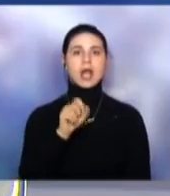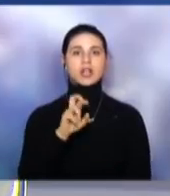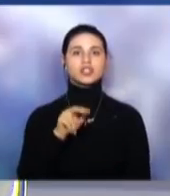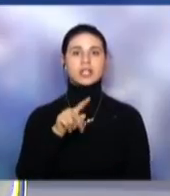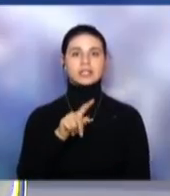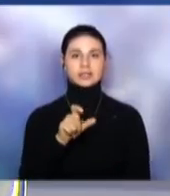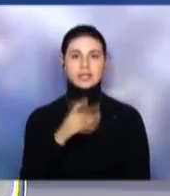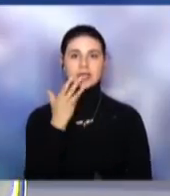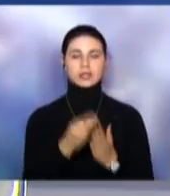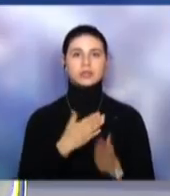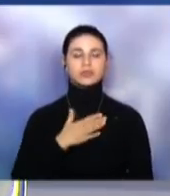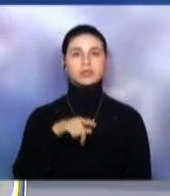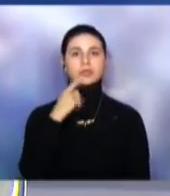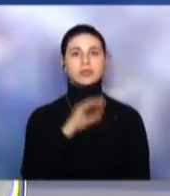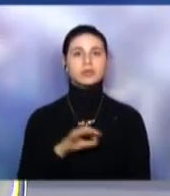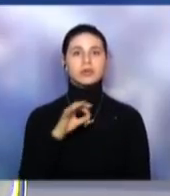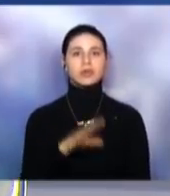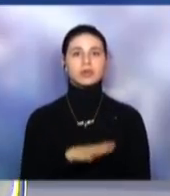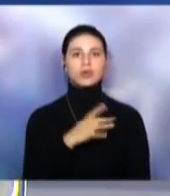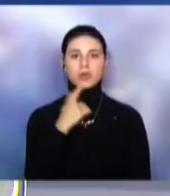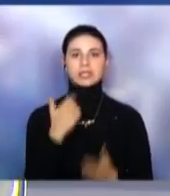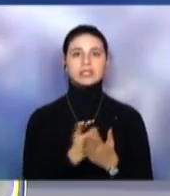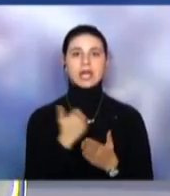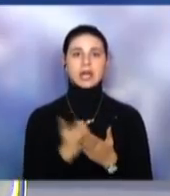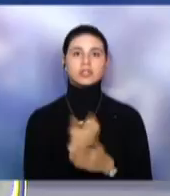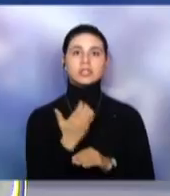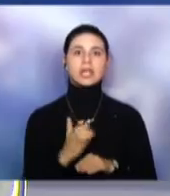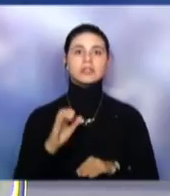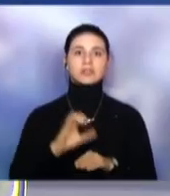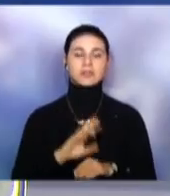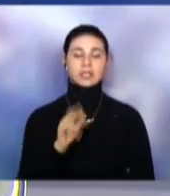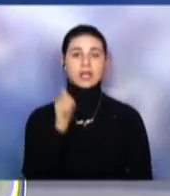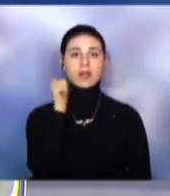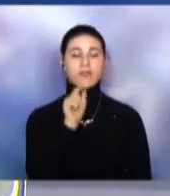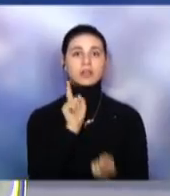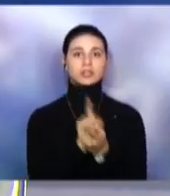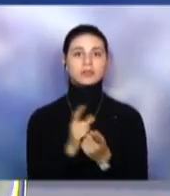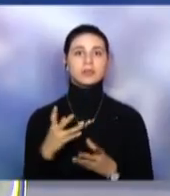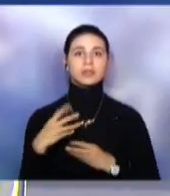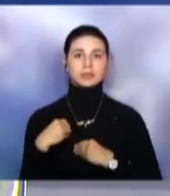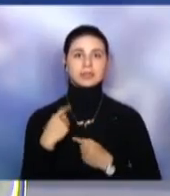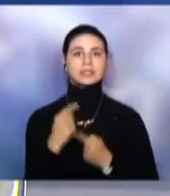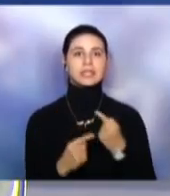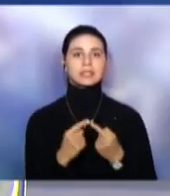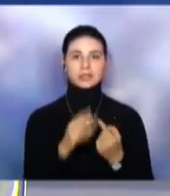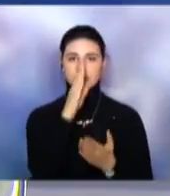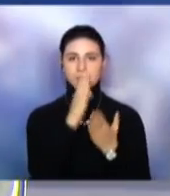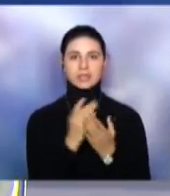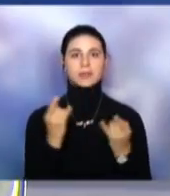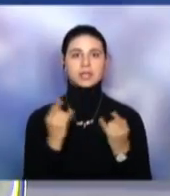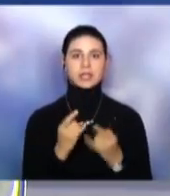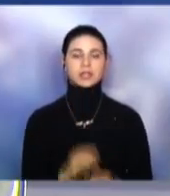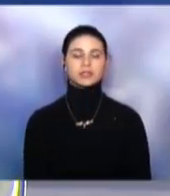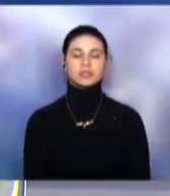ჩვენ საუბრობდით თემაზე საახალწლო დატვირთვა და იმასაც შეგახსენებთ, რომ ხვალ შეხვდებით ერთმანეთს ტრადიციულად პირდაპირ